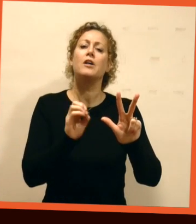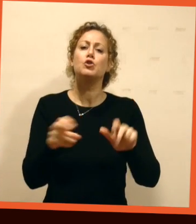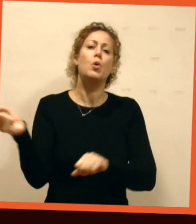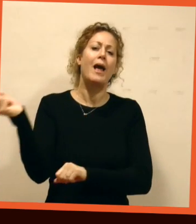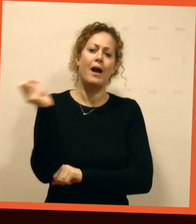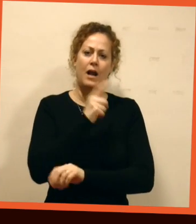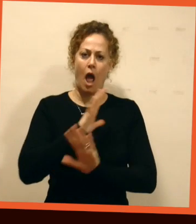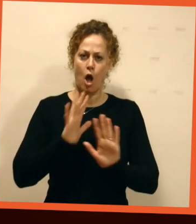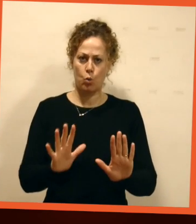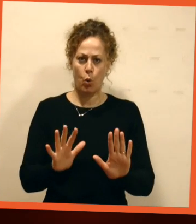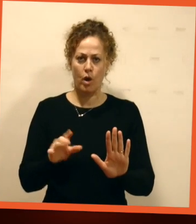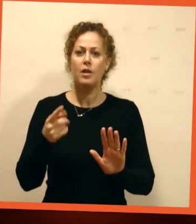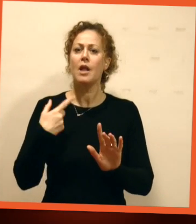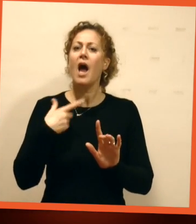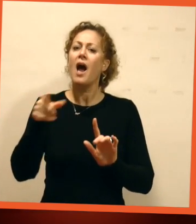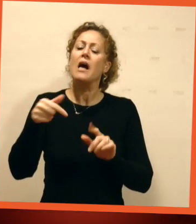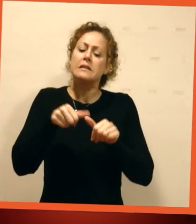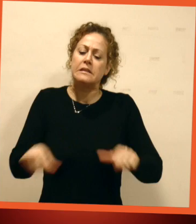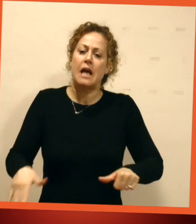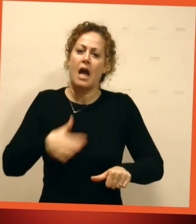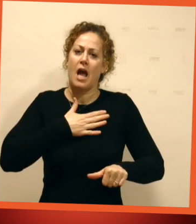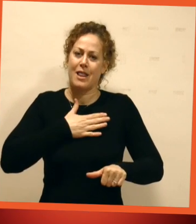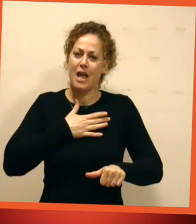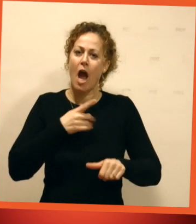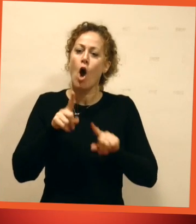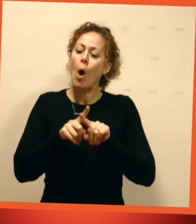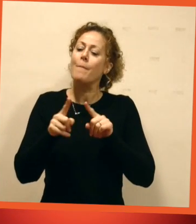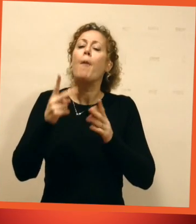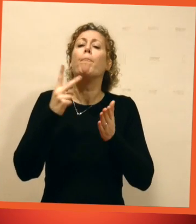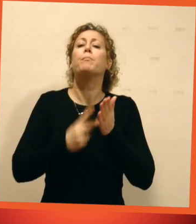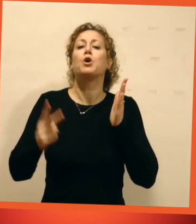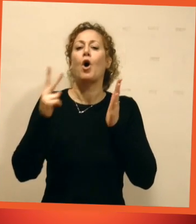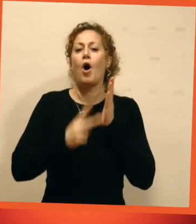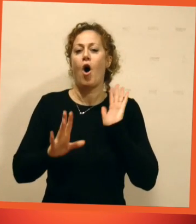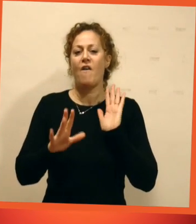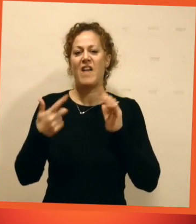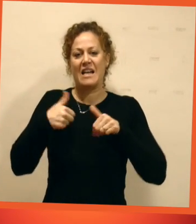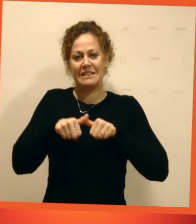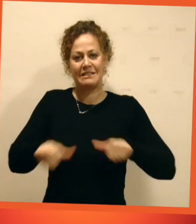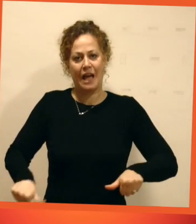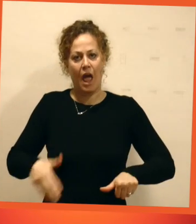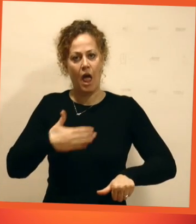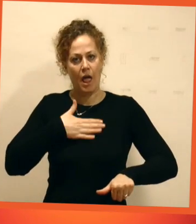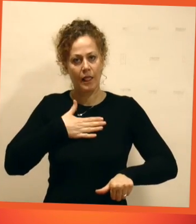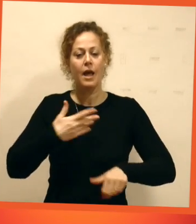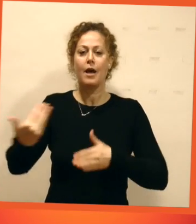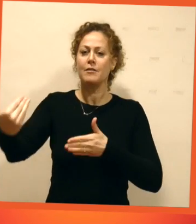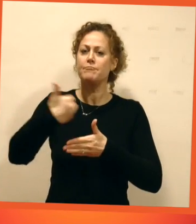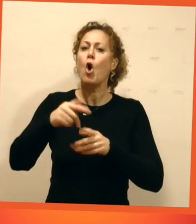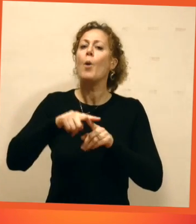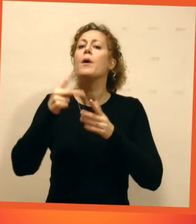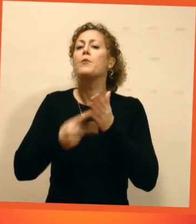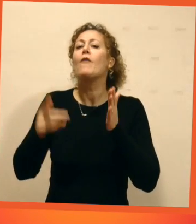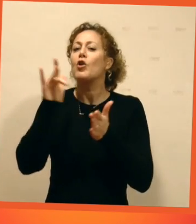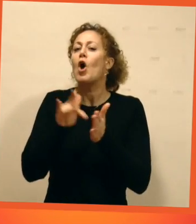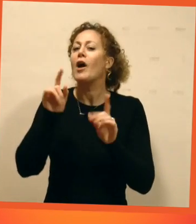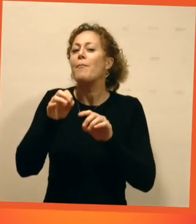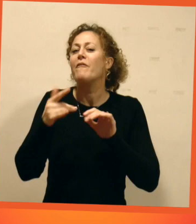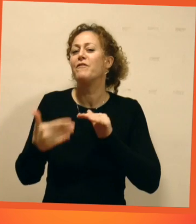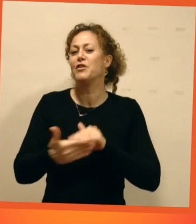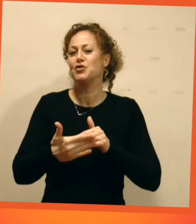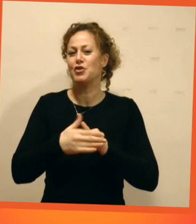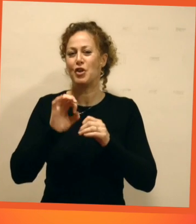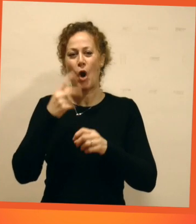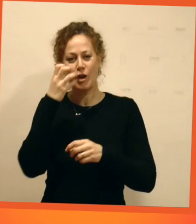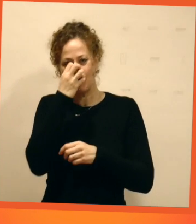che possano avvicinarsi alle arti circensi in maniera un pochino più ampia, perché spesso nelle